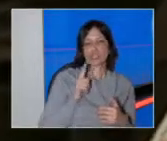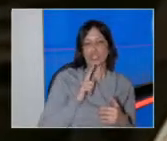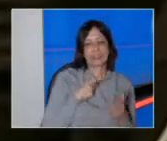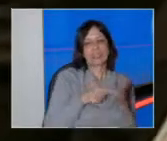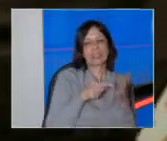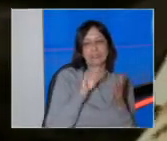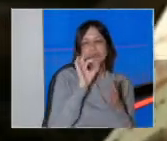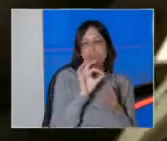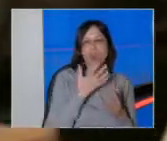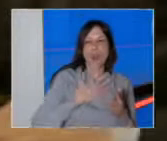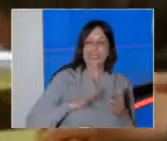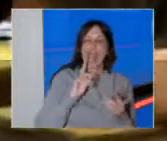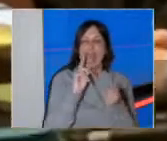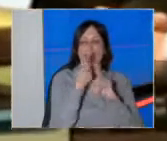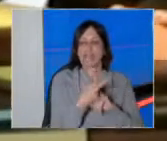מטעמיו, הוא רוצה להחליף